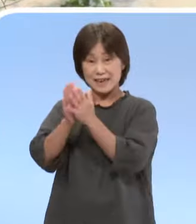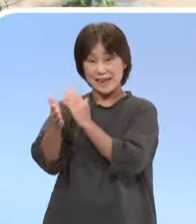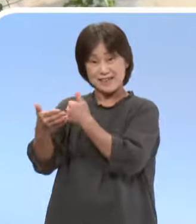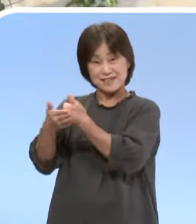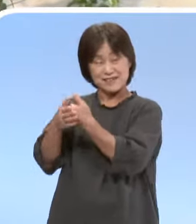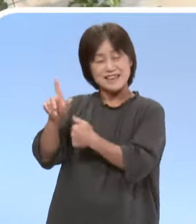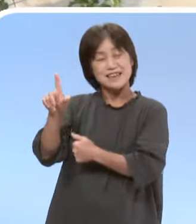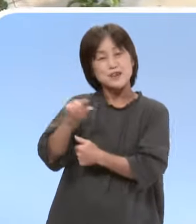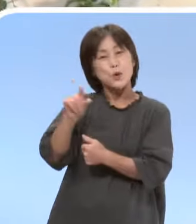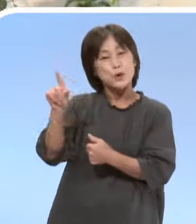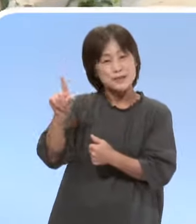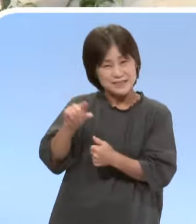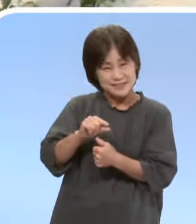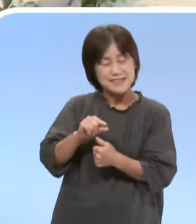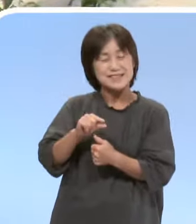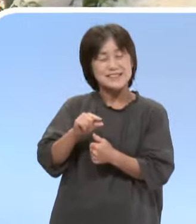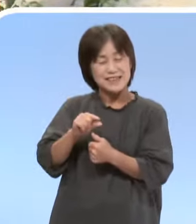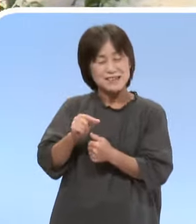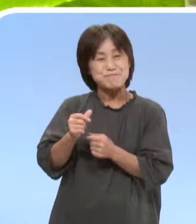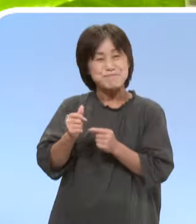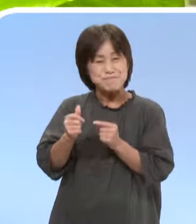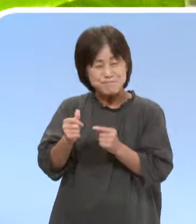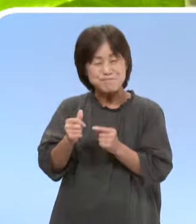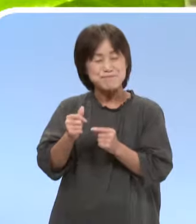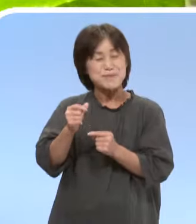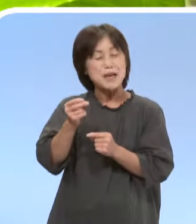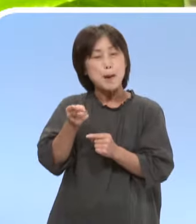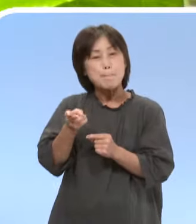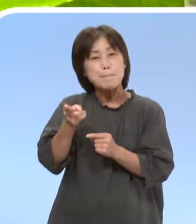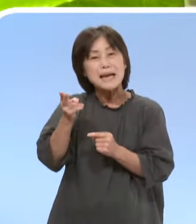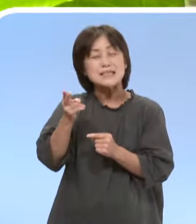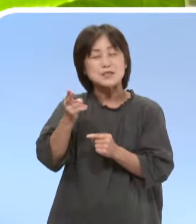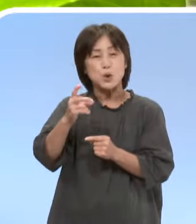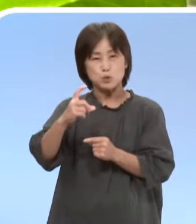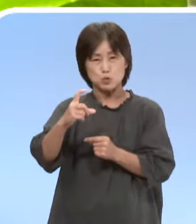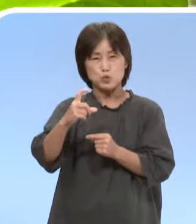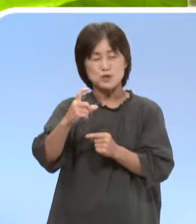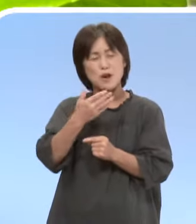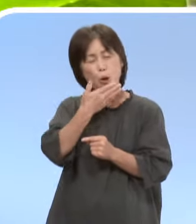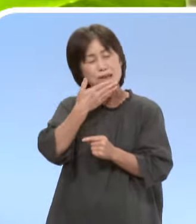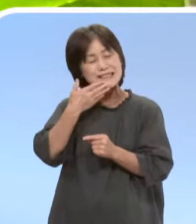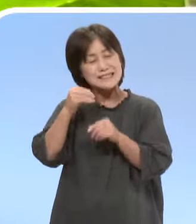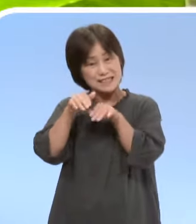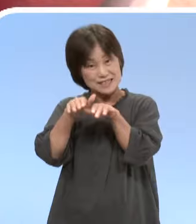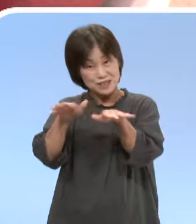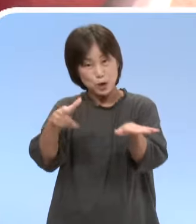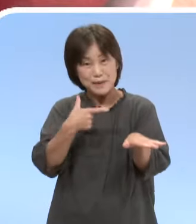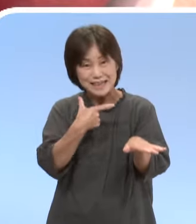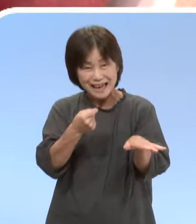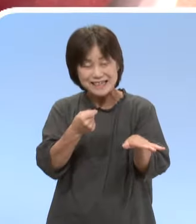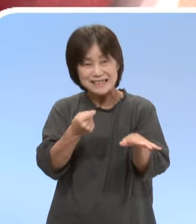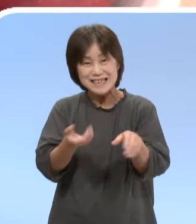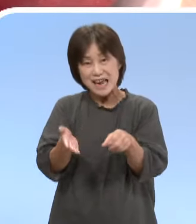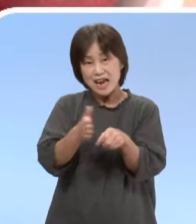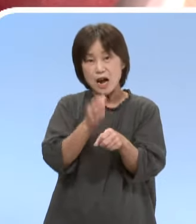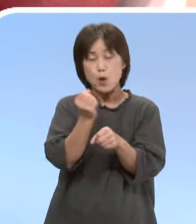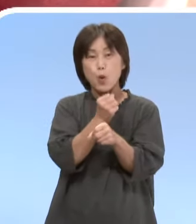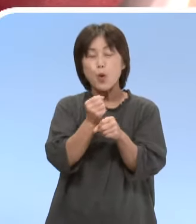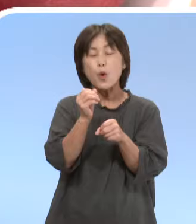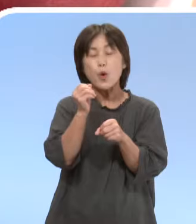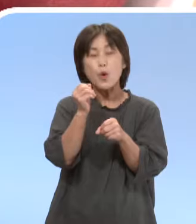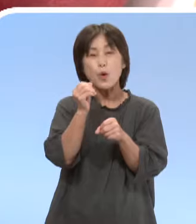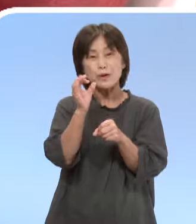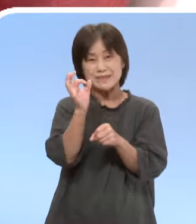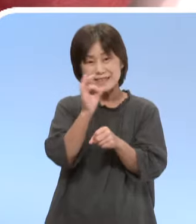県からの支援も活用しながら藤橋さんはパッションフルーツの美味しさを広めようと加工品作りにも力を